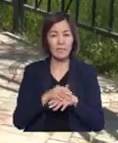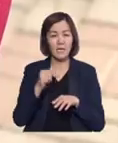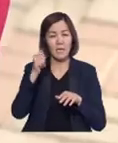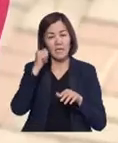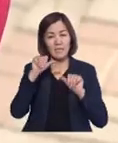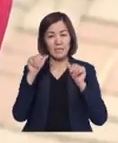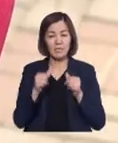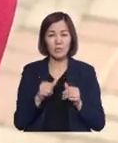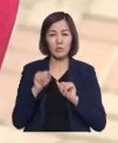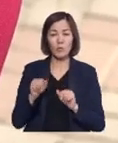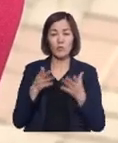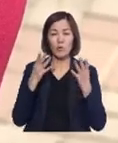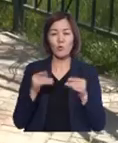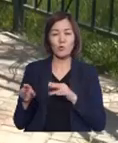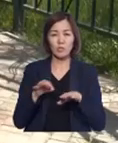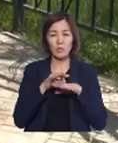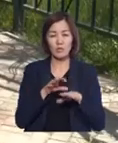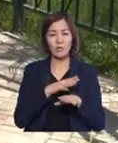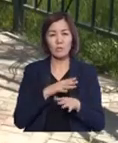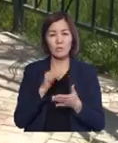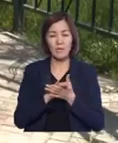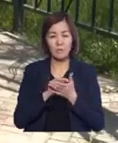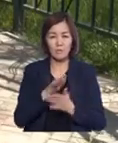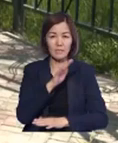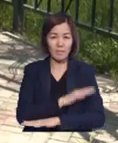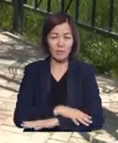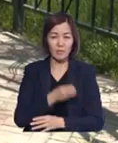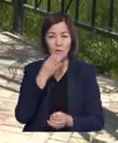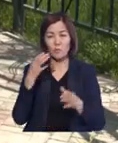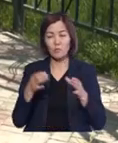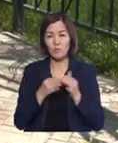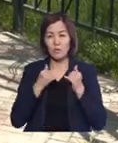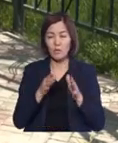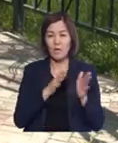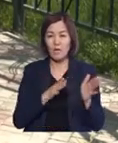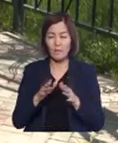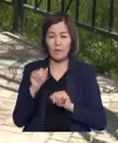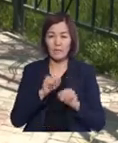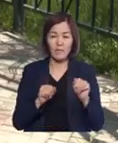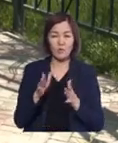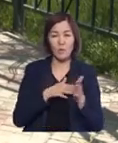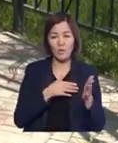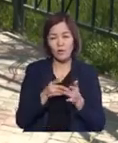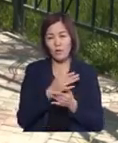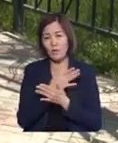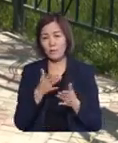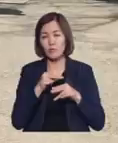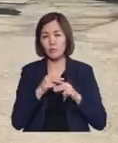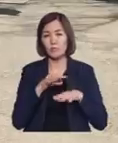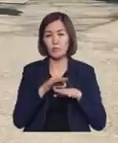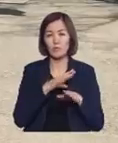ескерткіштерді қорғау күніне шаралар ұйымдастырамыз. Танымдық сағаттар, гүл шоқтарын қою, абаттандыру, ақтау сырлау жұмыстары